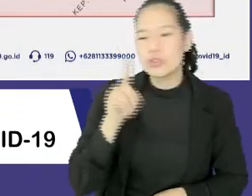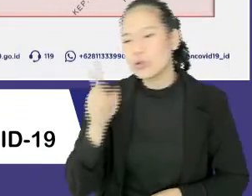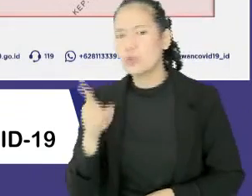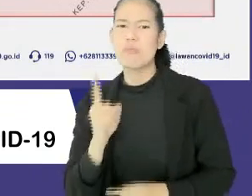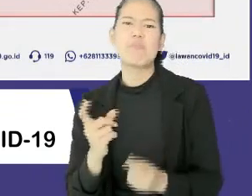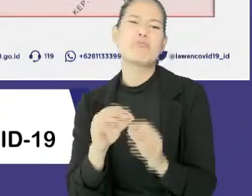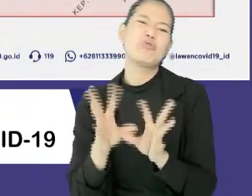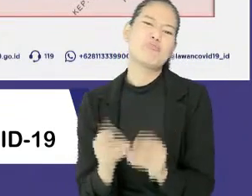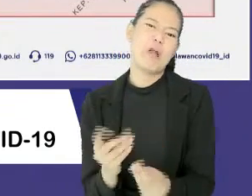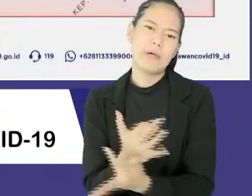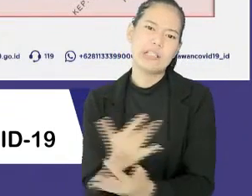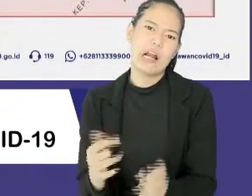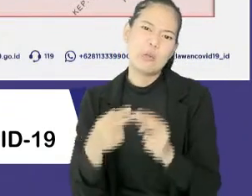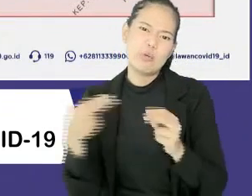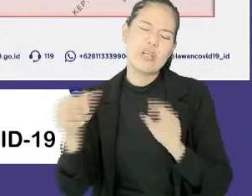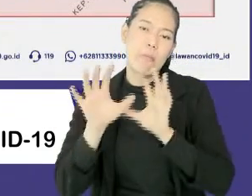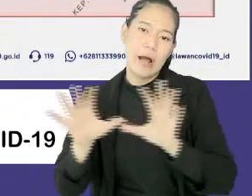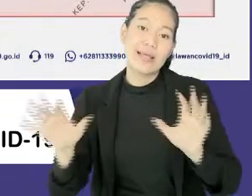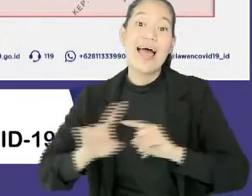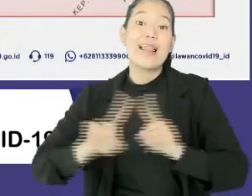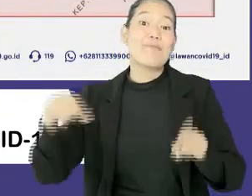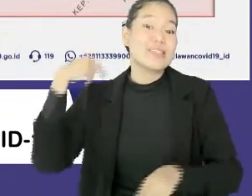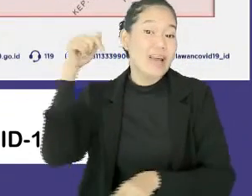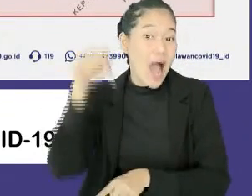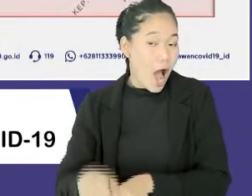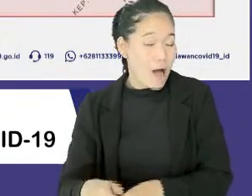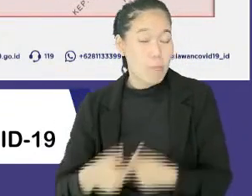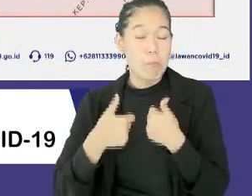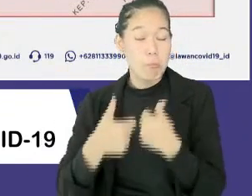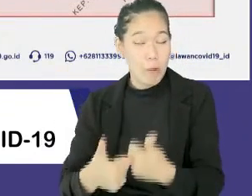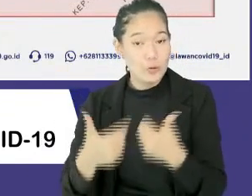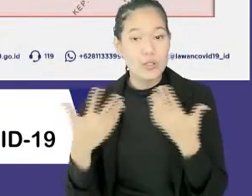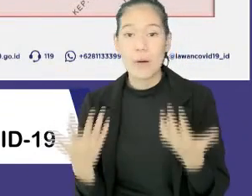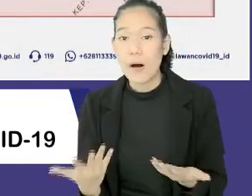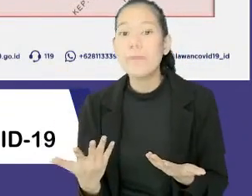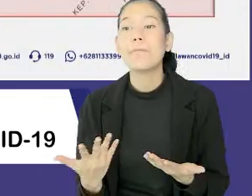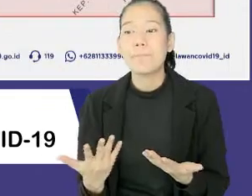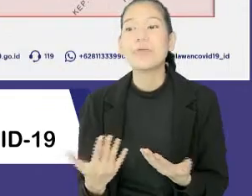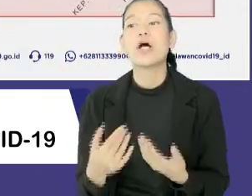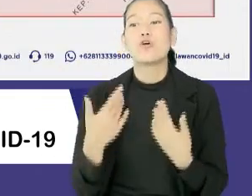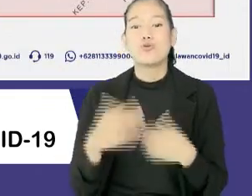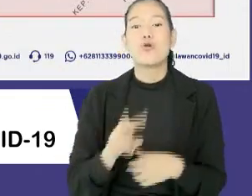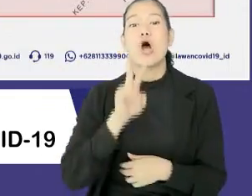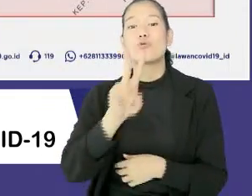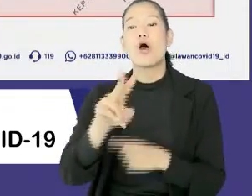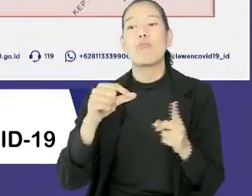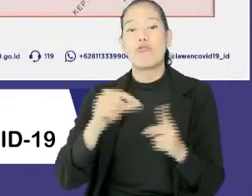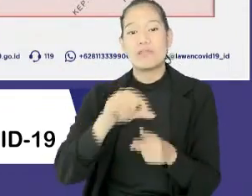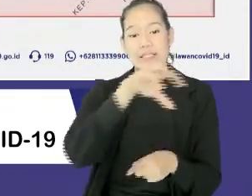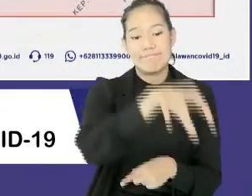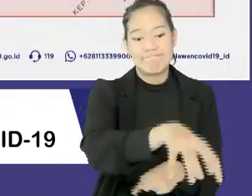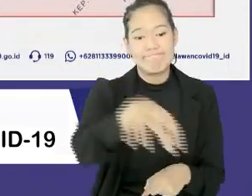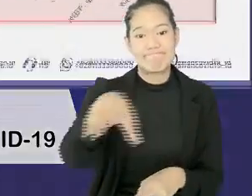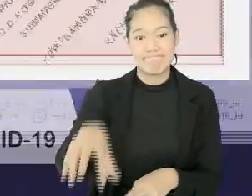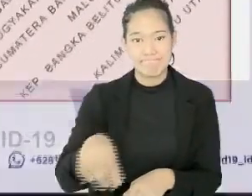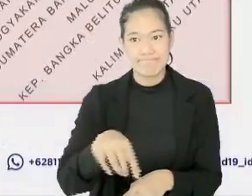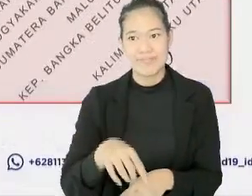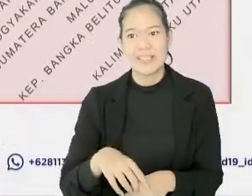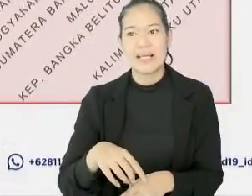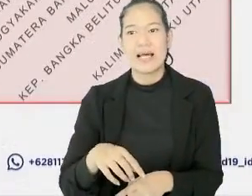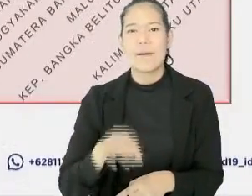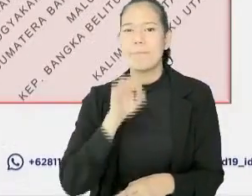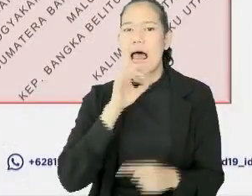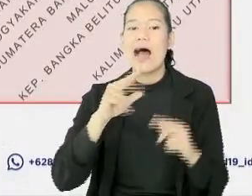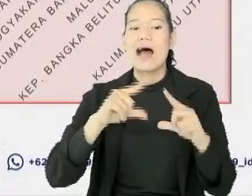penduduk Indonesia tapi saat ini kabar baiknya adalah memang sudah ada dua provinsi dengan rak kita